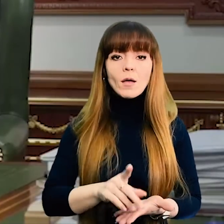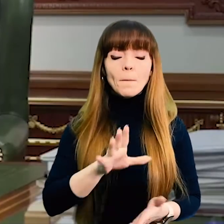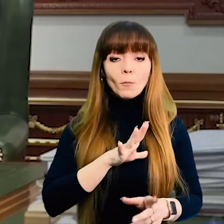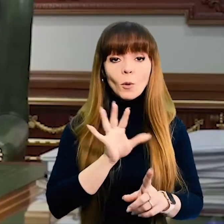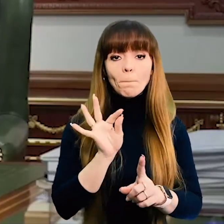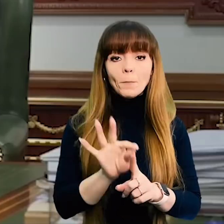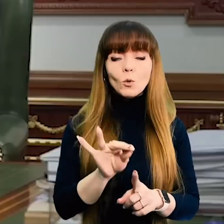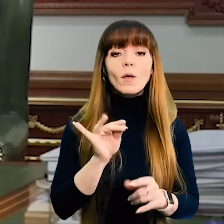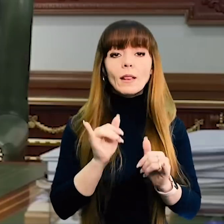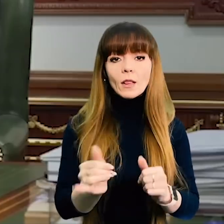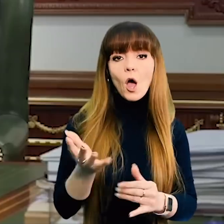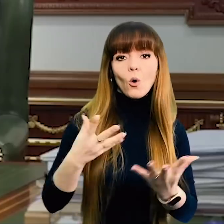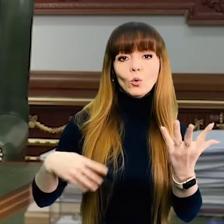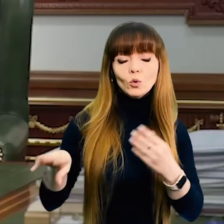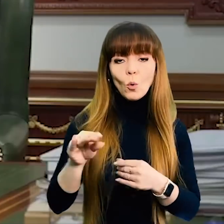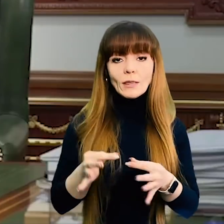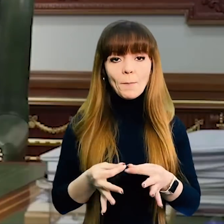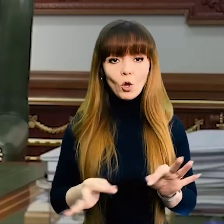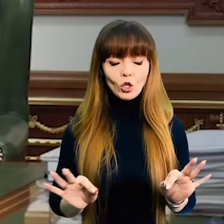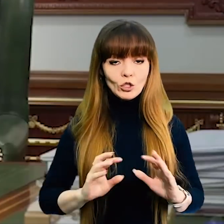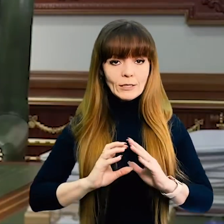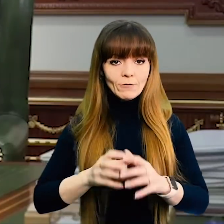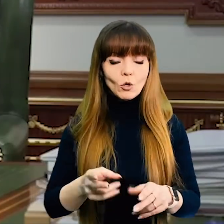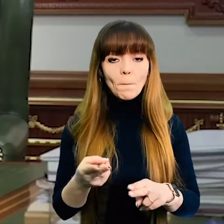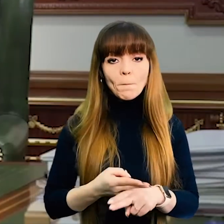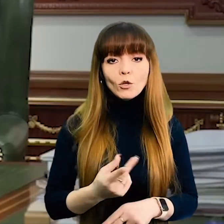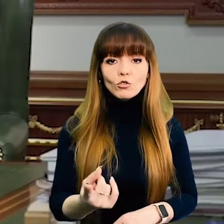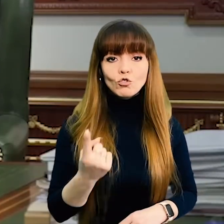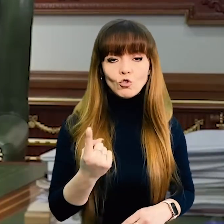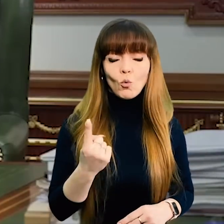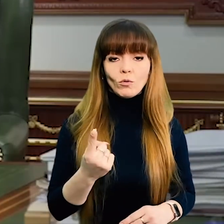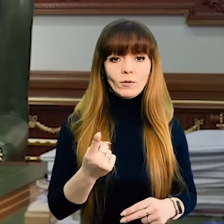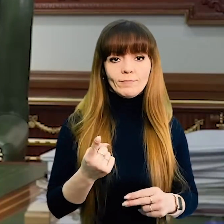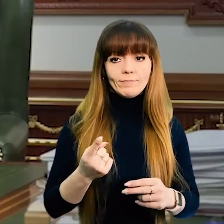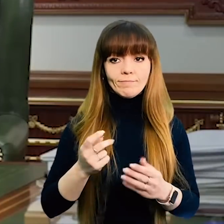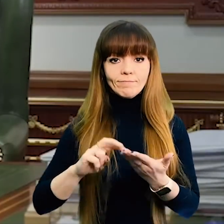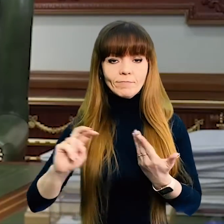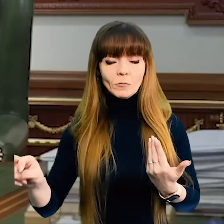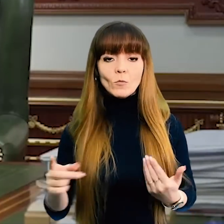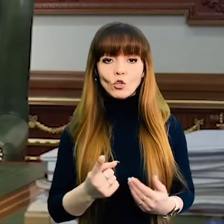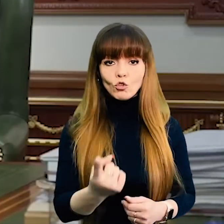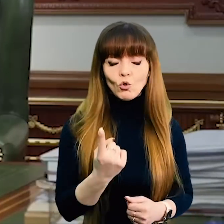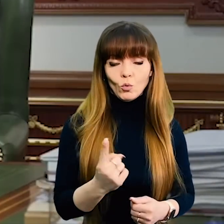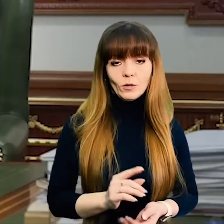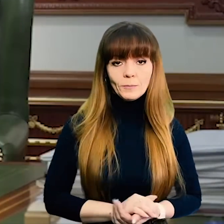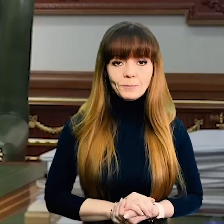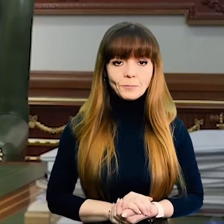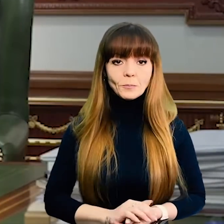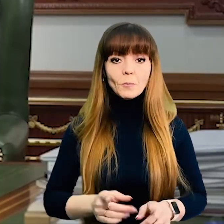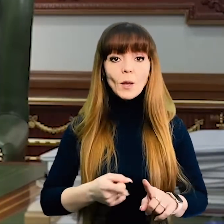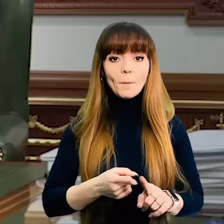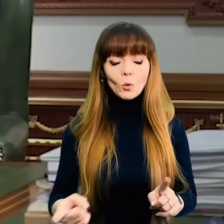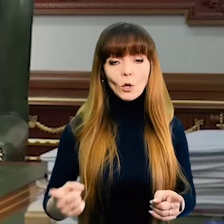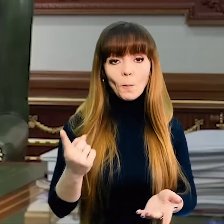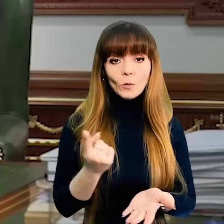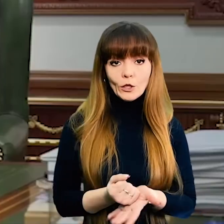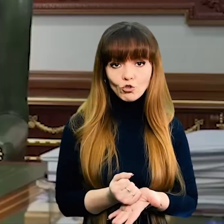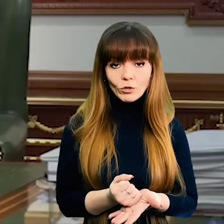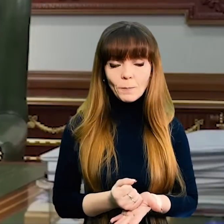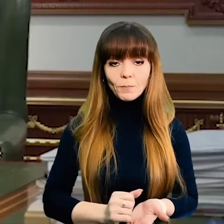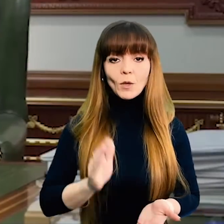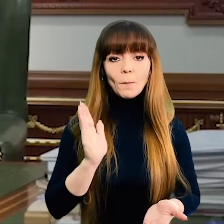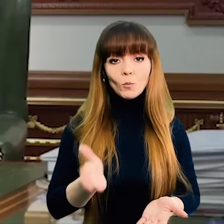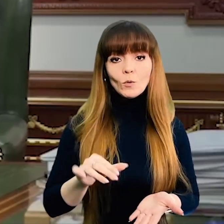обходити. Це має бути метою і для усього демократичного світу, без жодних виключень. Жодних.